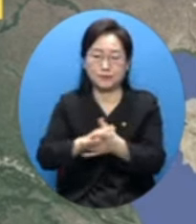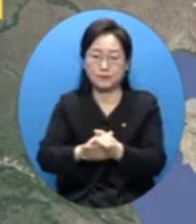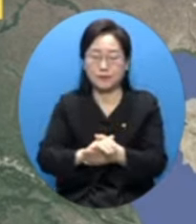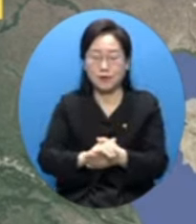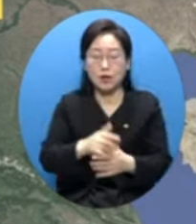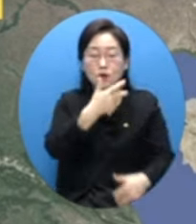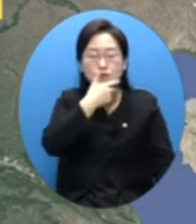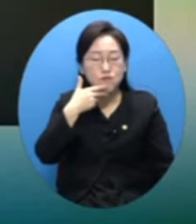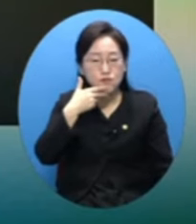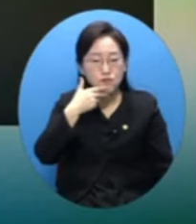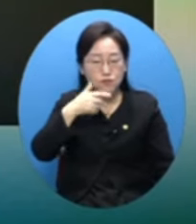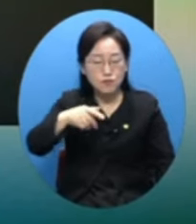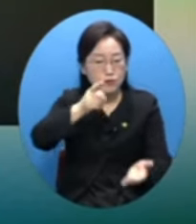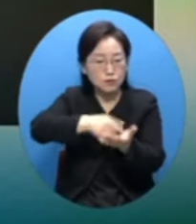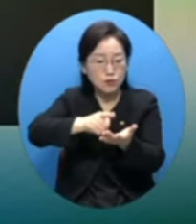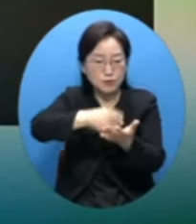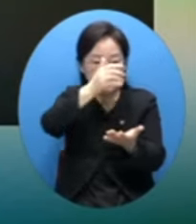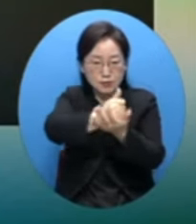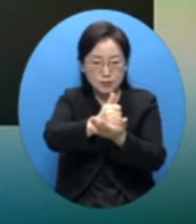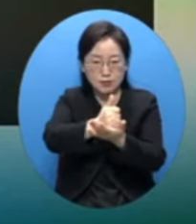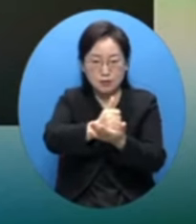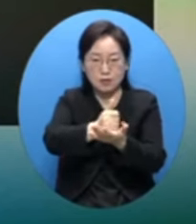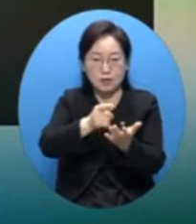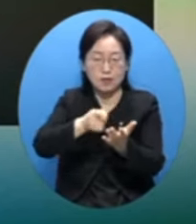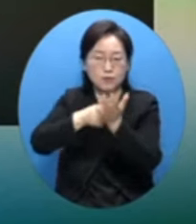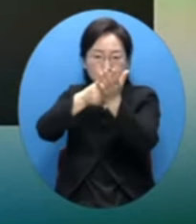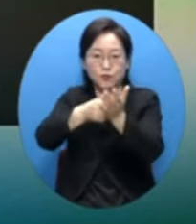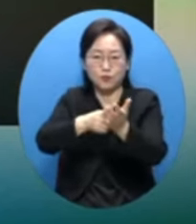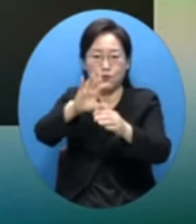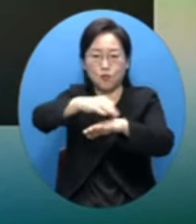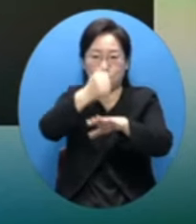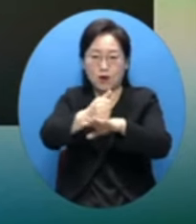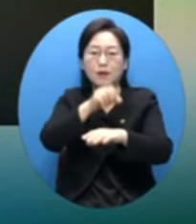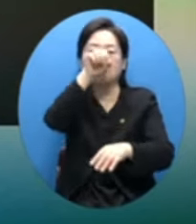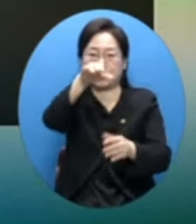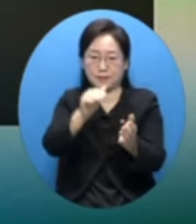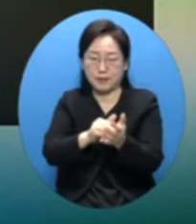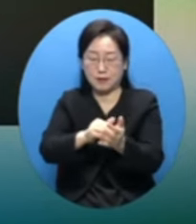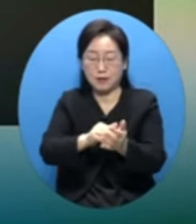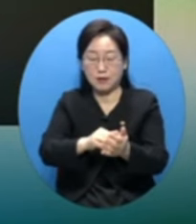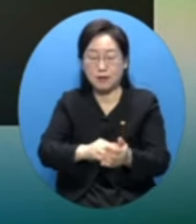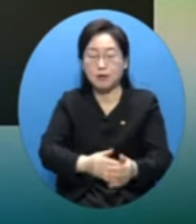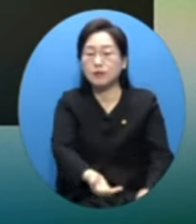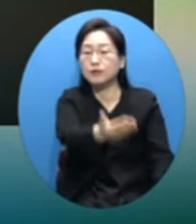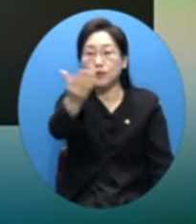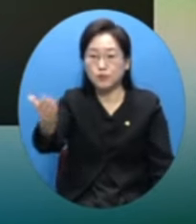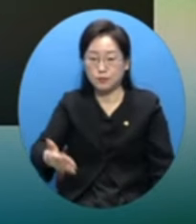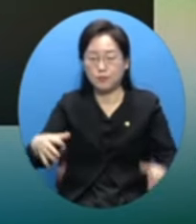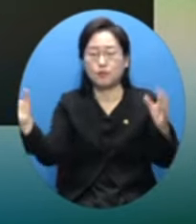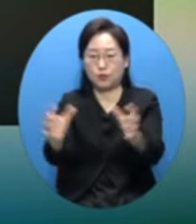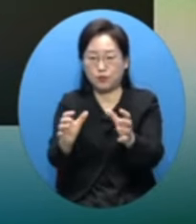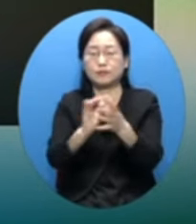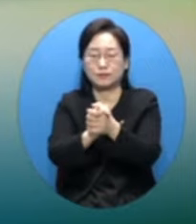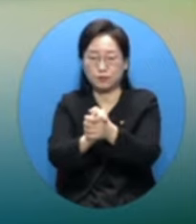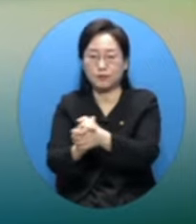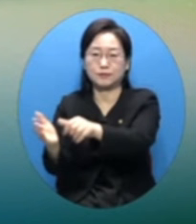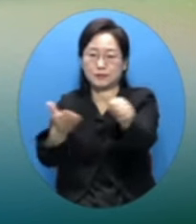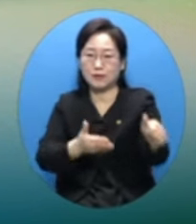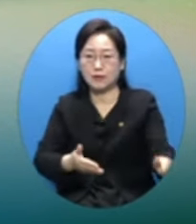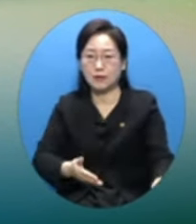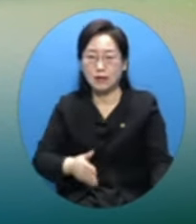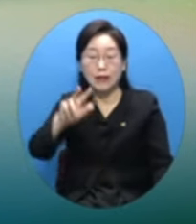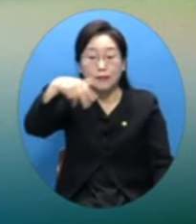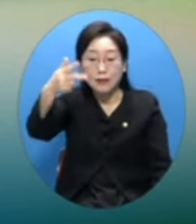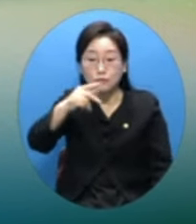처칠의 상을 보호받은 국왕 조지 6세가 이와 같이 말했습니다. 우리는 기도해야 합니다. 나는 돌아오는